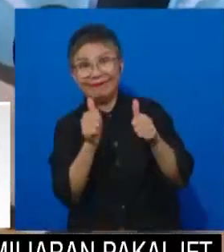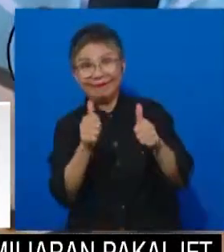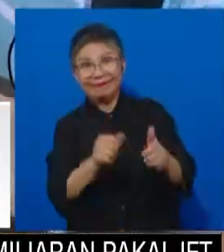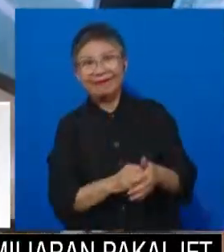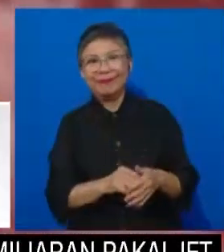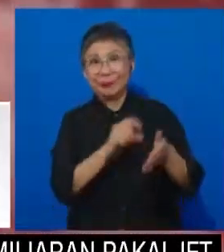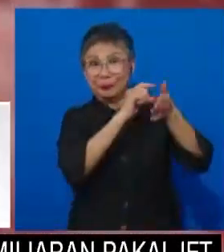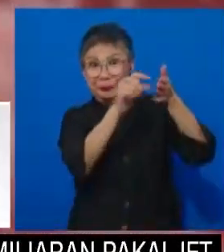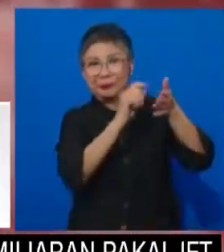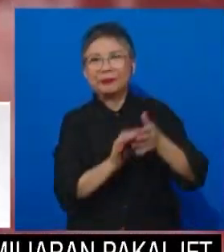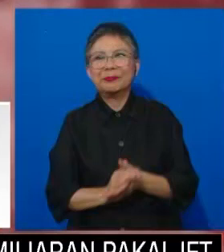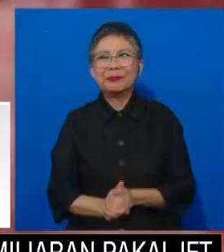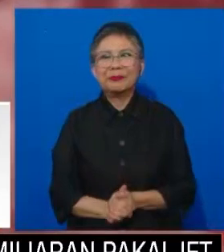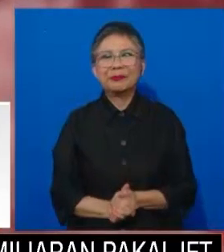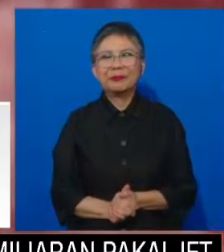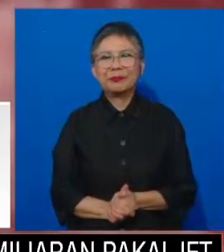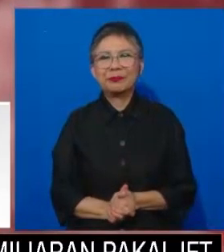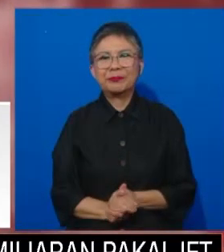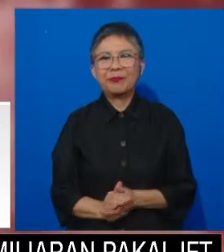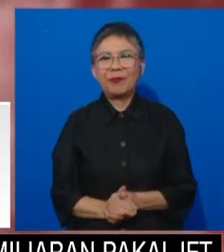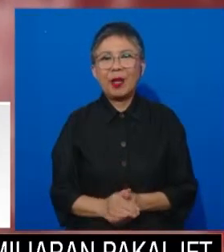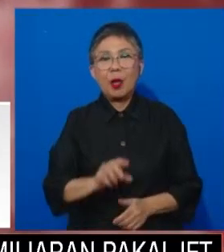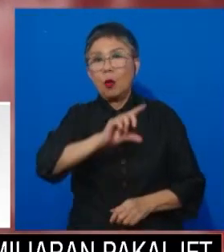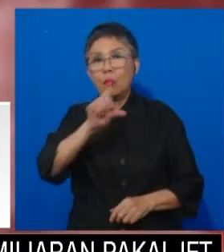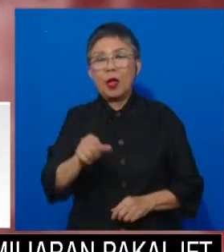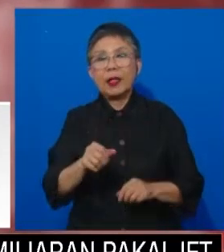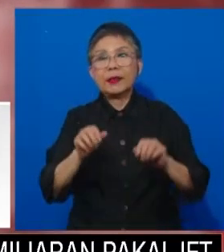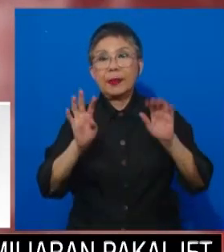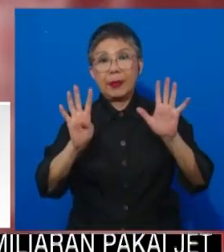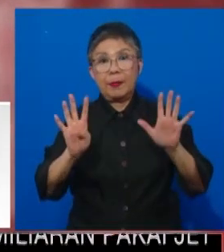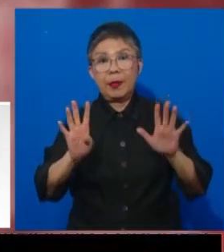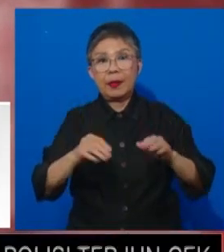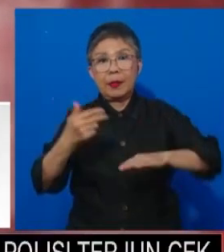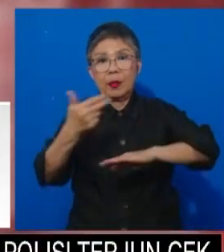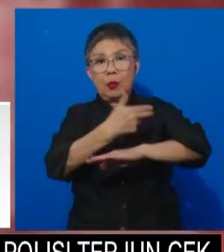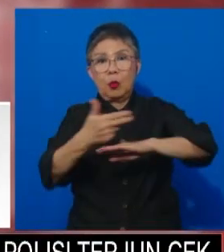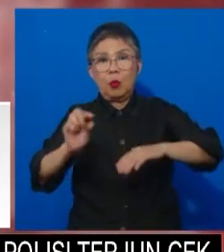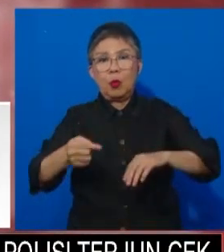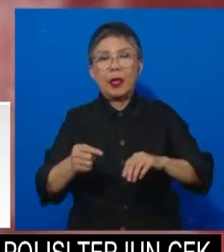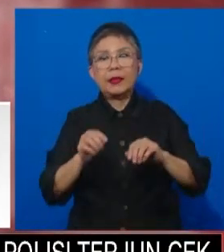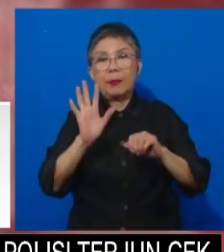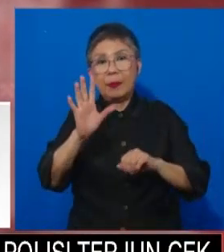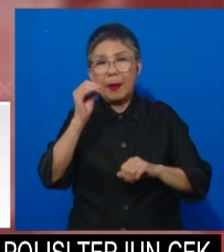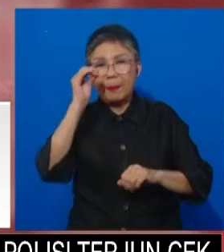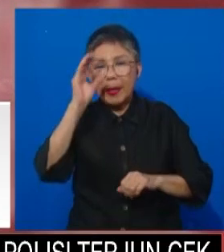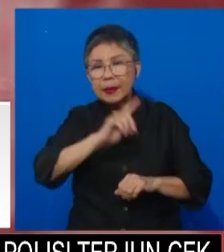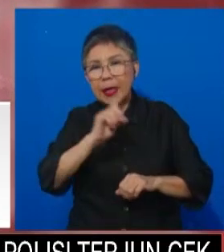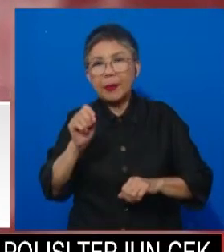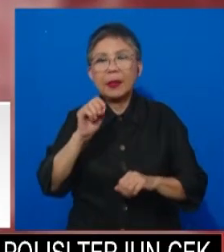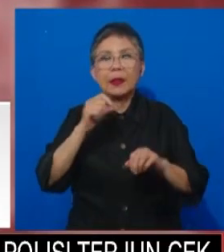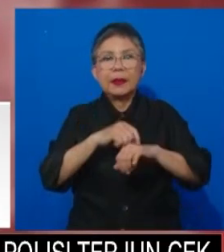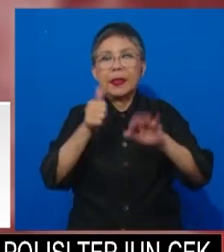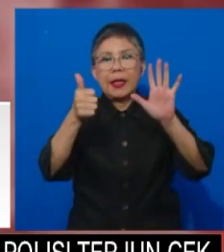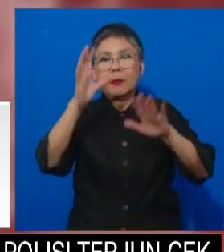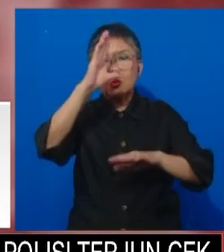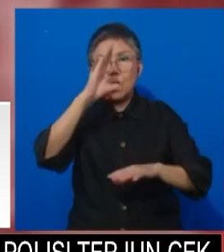announce-nya. Ya, announce-nya. Sepanjang bulan September, LRT Jabodetabek beroperasi mulai pukul 5 pagi hingga pukul 6